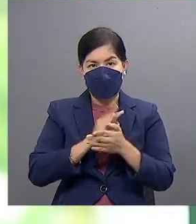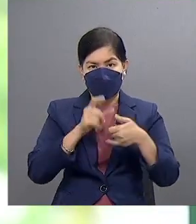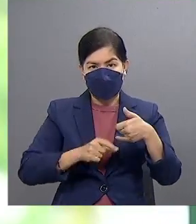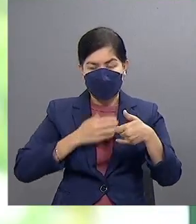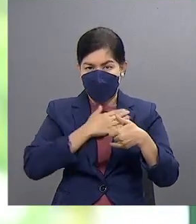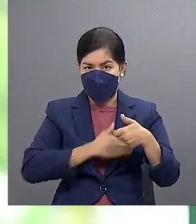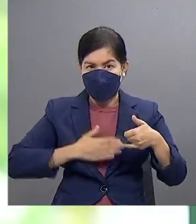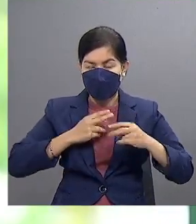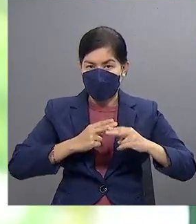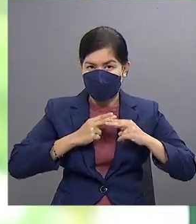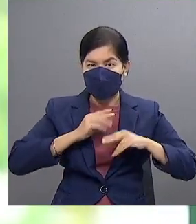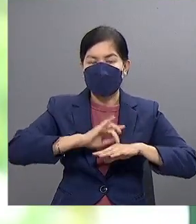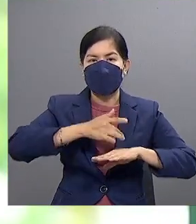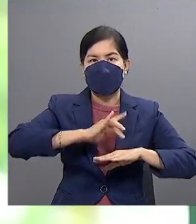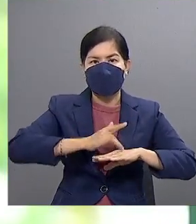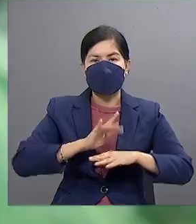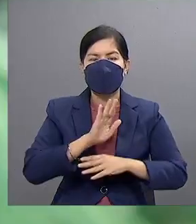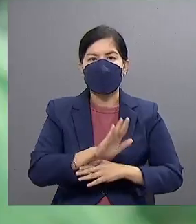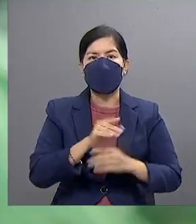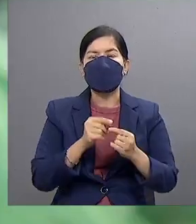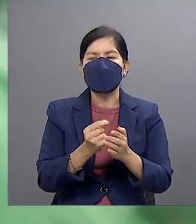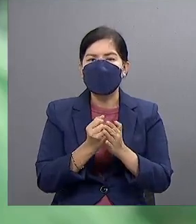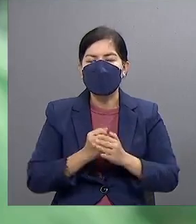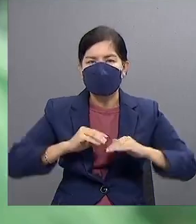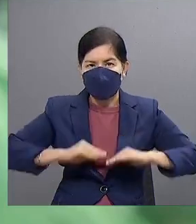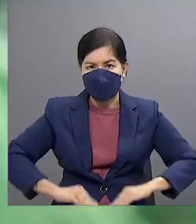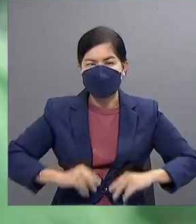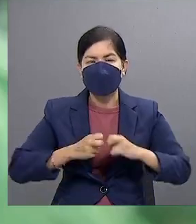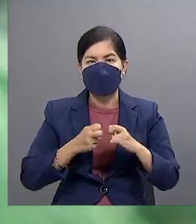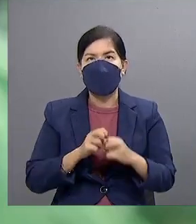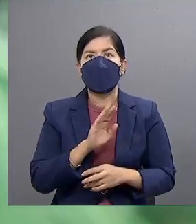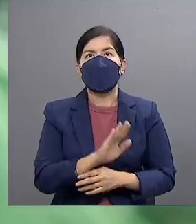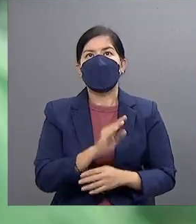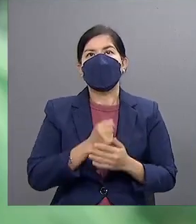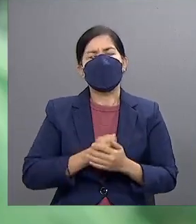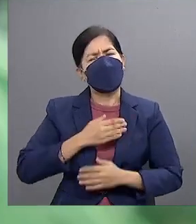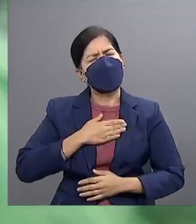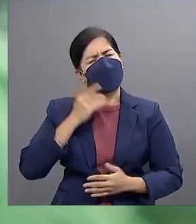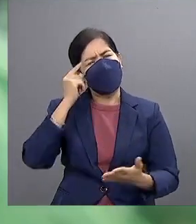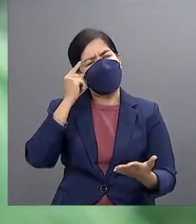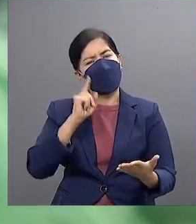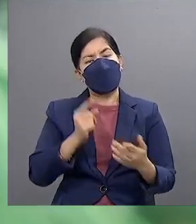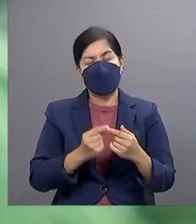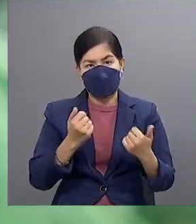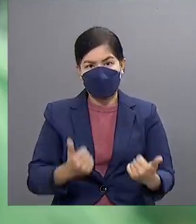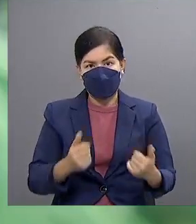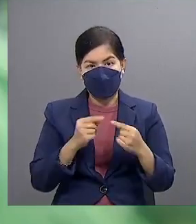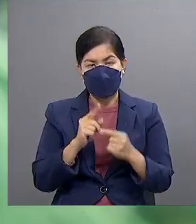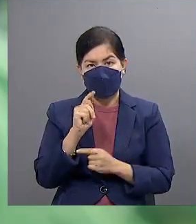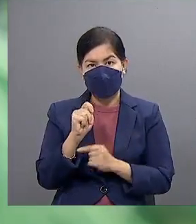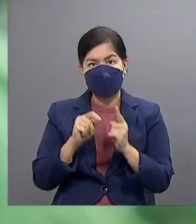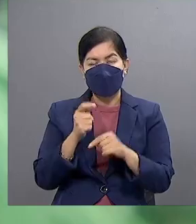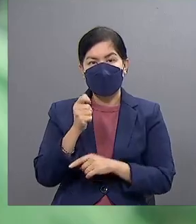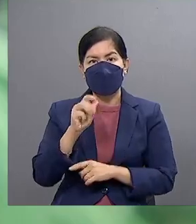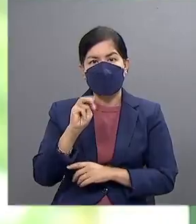จากต่อมหมวกไตเพื่อมาดับไฟอักเสบที่กล้ามเนื้อเราก่อน ร่างกายของเราจะรู้ได้ไงคะว่าตอนนี้ต่อมหมวกไตกำลังทำงานหนักเหนื่อยแล้ว